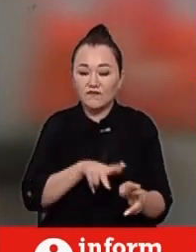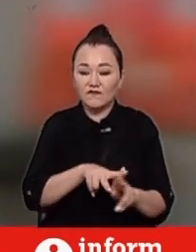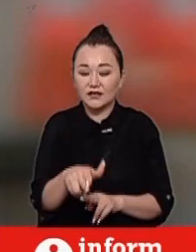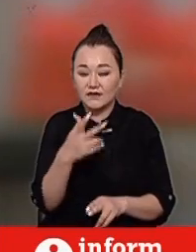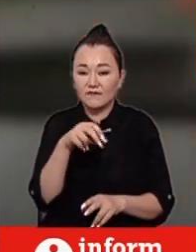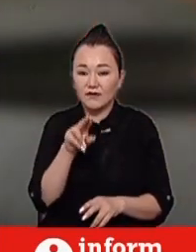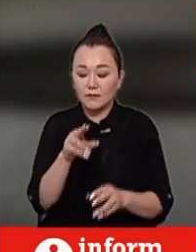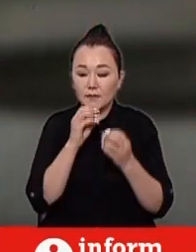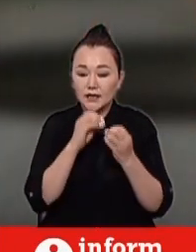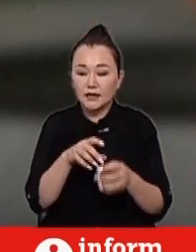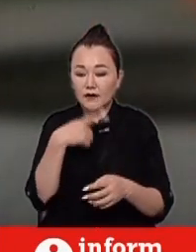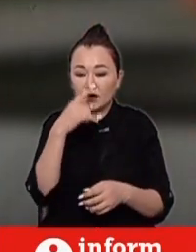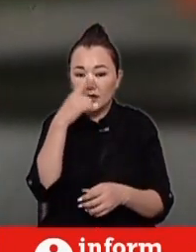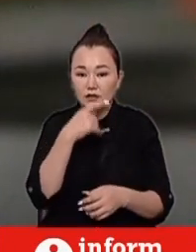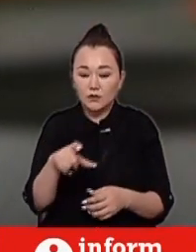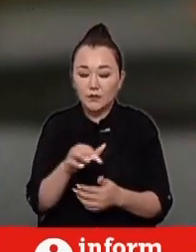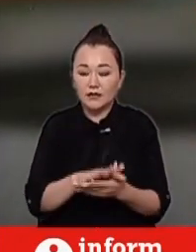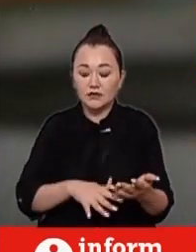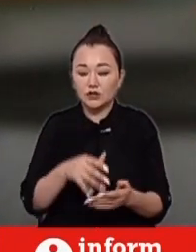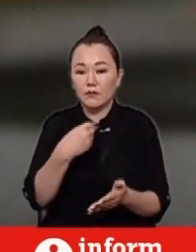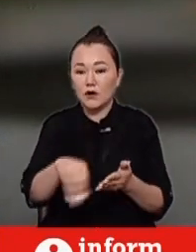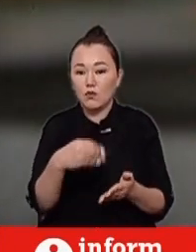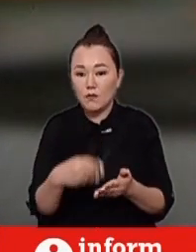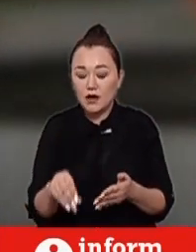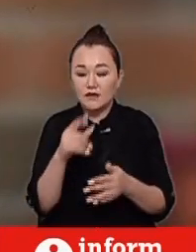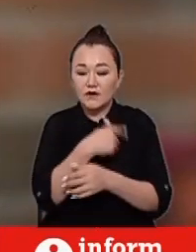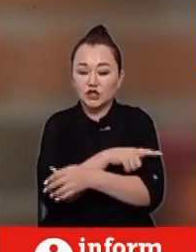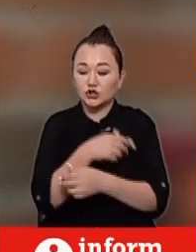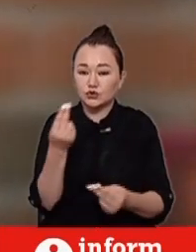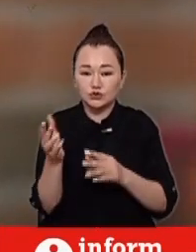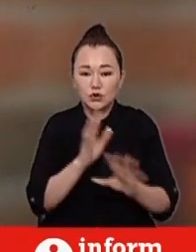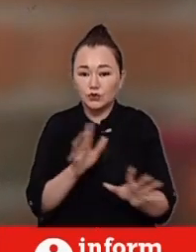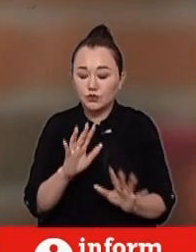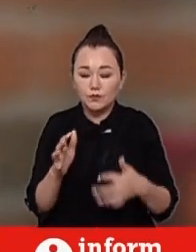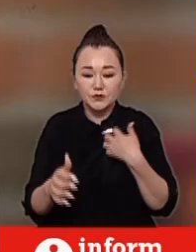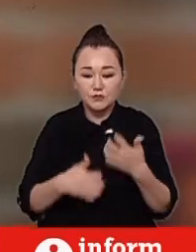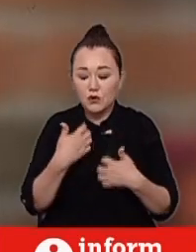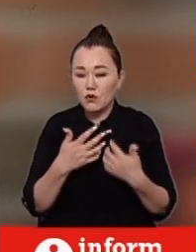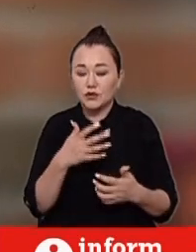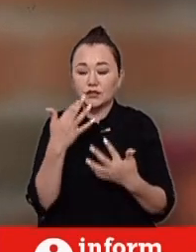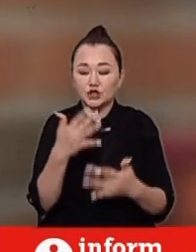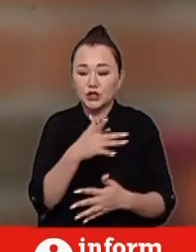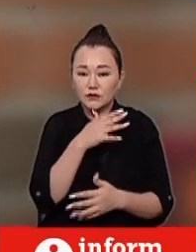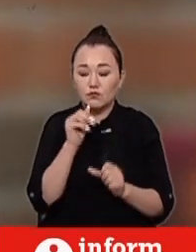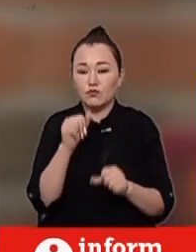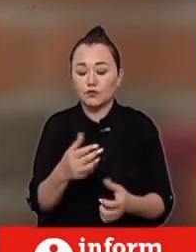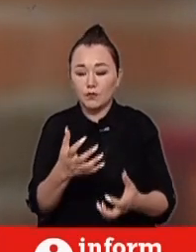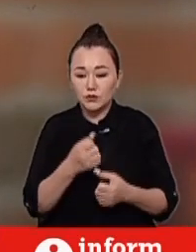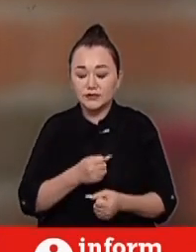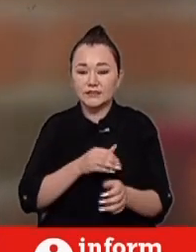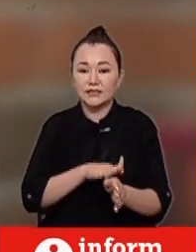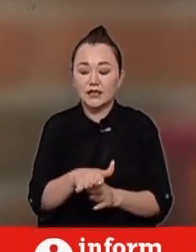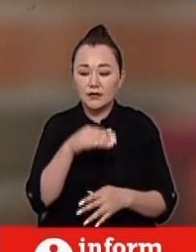вейпов говорят постоянно, казахстанцы продолжают их покупать. Врачи не на шутку встревожены, ведь уже через несколько лет они могут получить